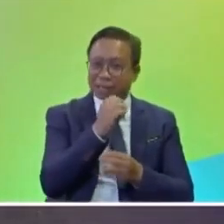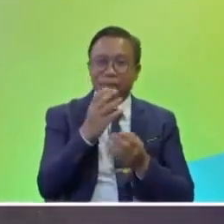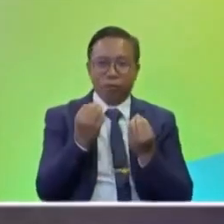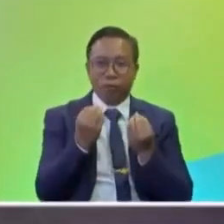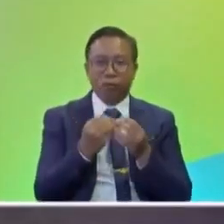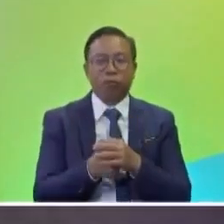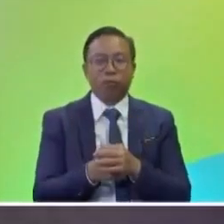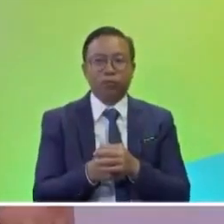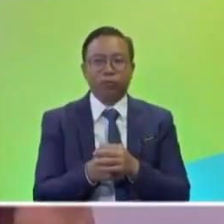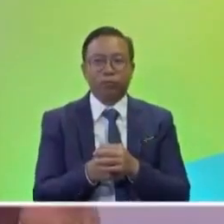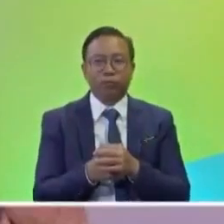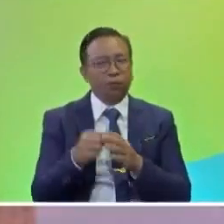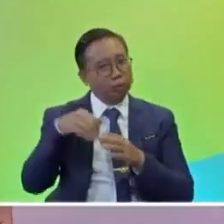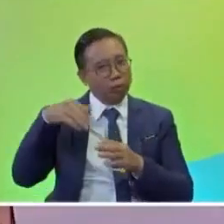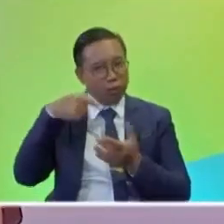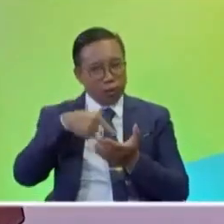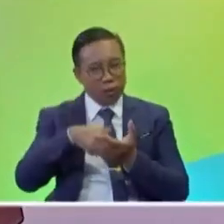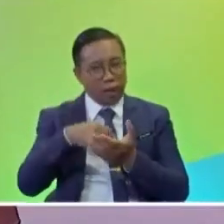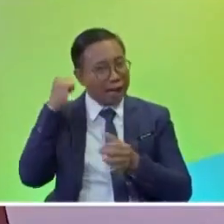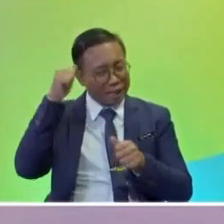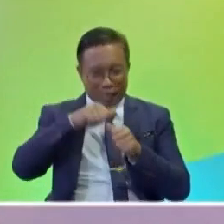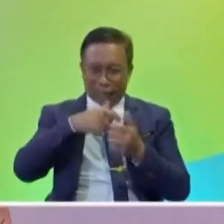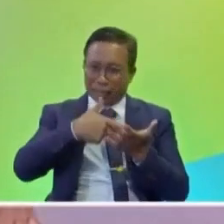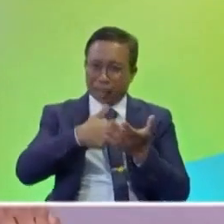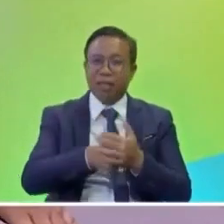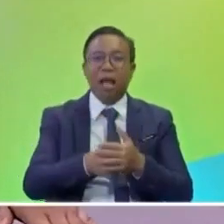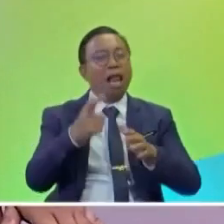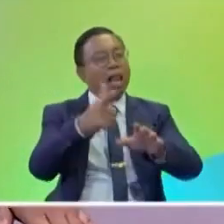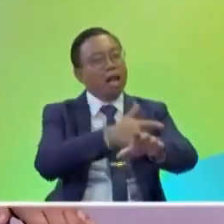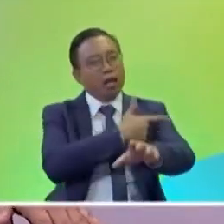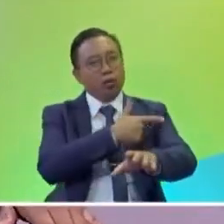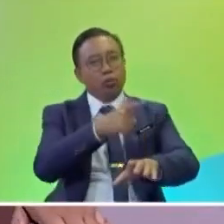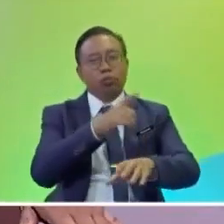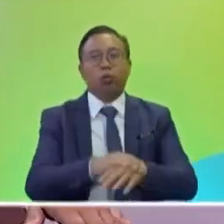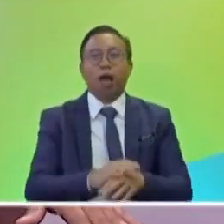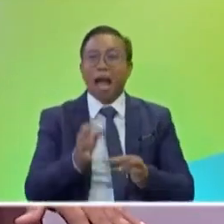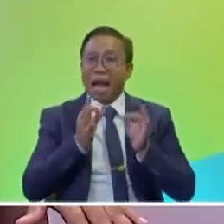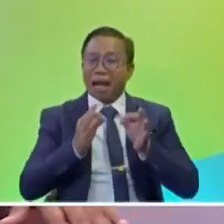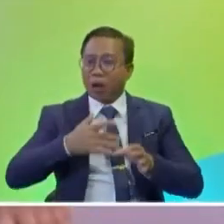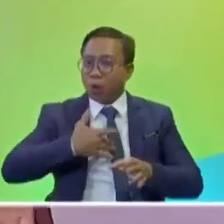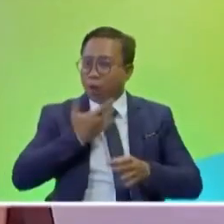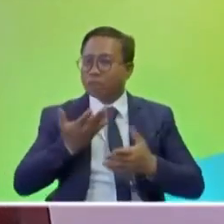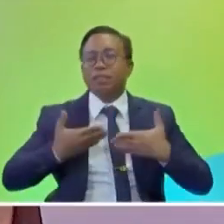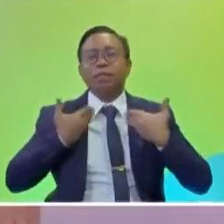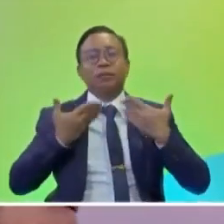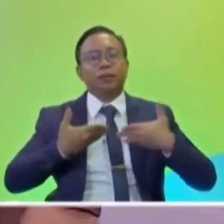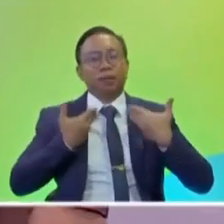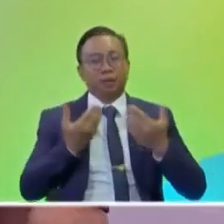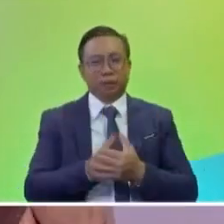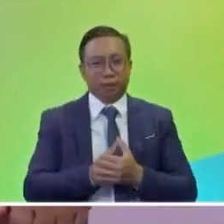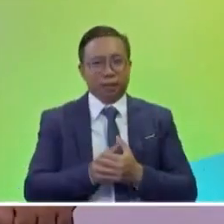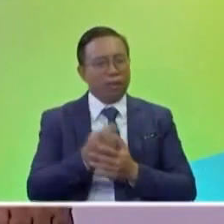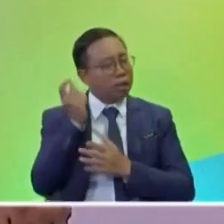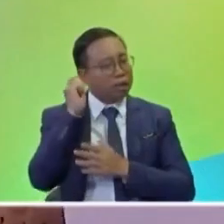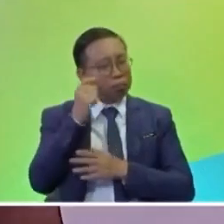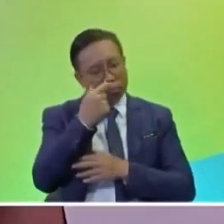Okay. Sebelum ni, ingat tak lagi? Lagu dia, Kalau Rasa Gembira. Tadi